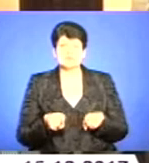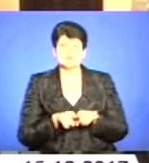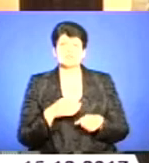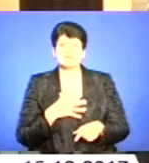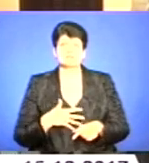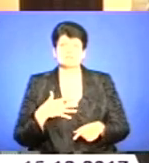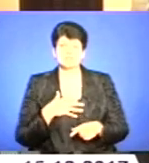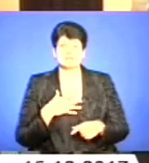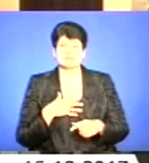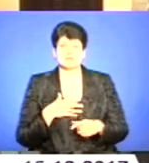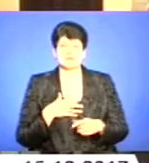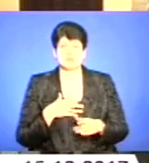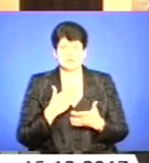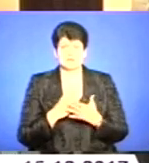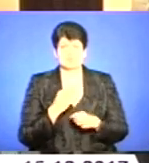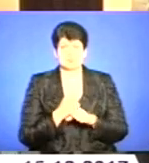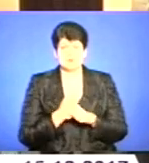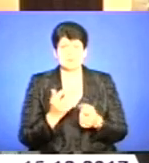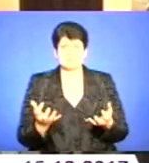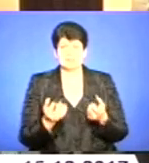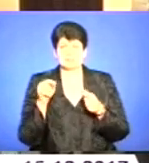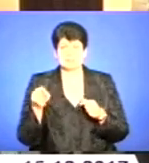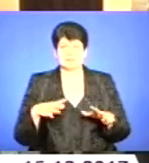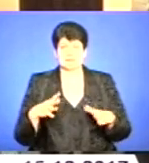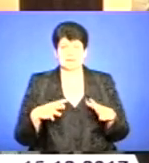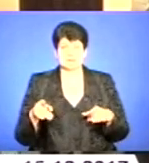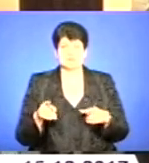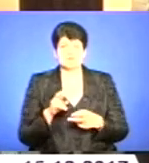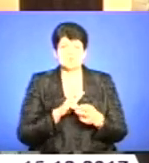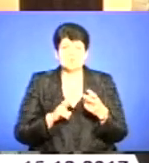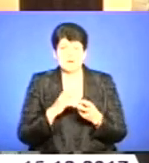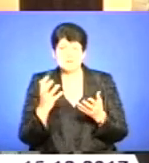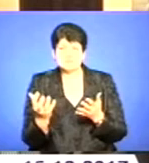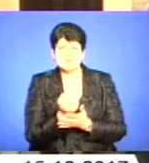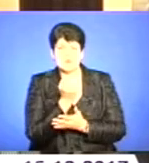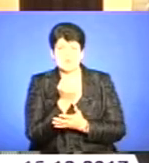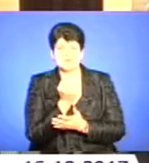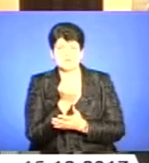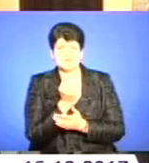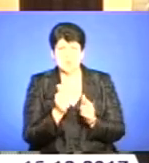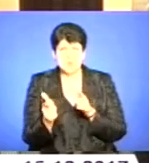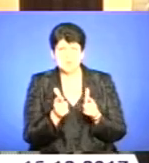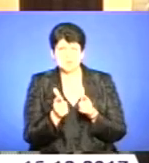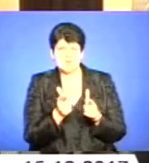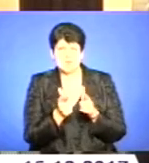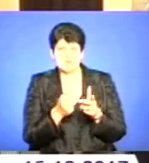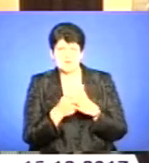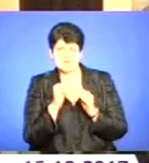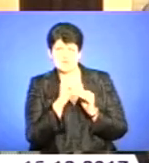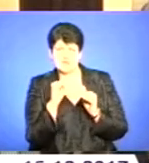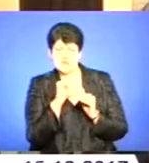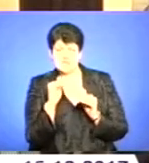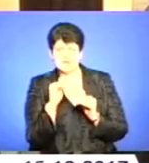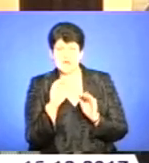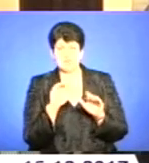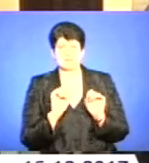важлива складова роботи нашої, підтримати тих тренерів, вони їх шукають, знаходять, підготовлюють до певного рівня.